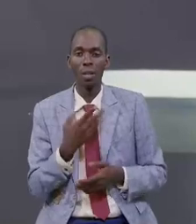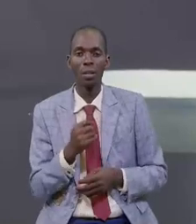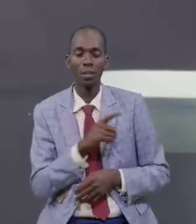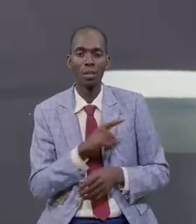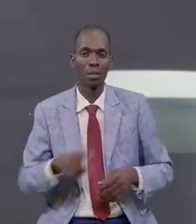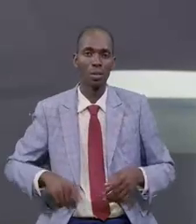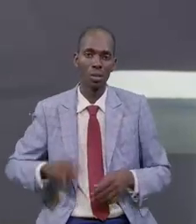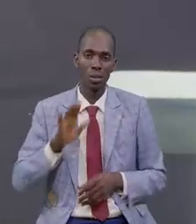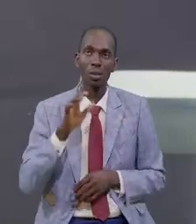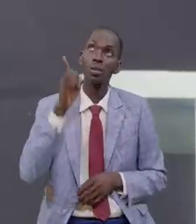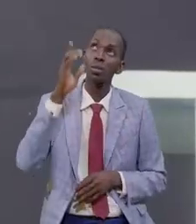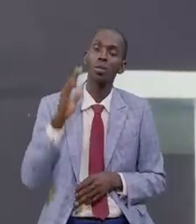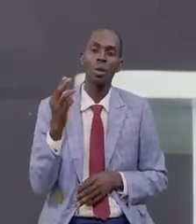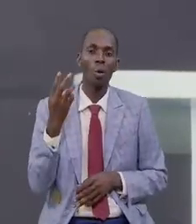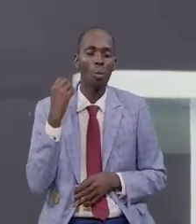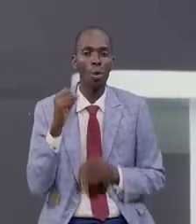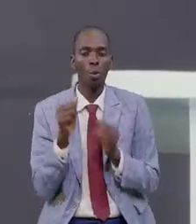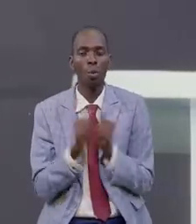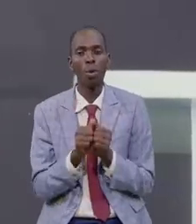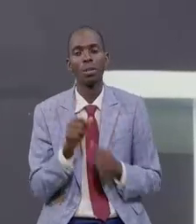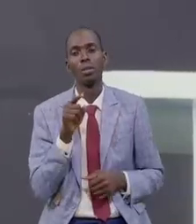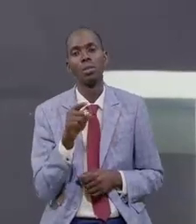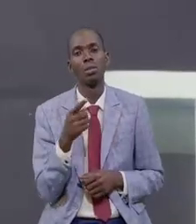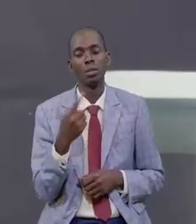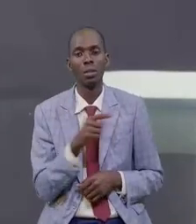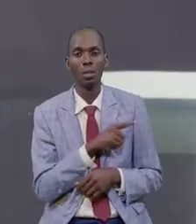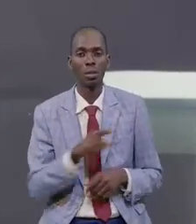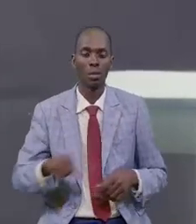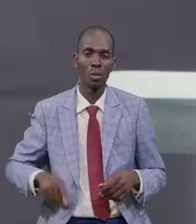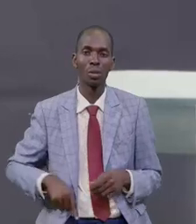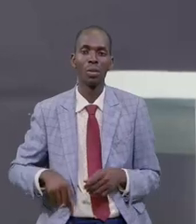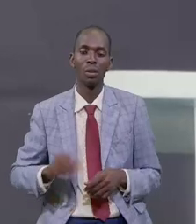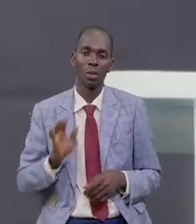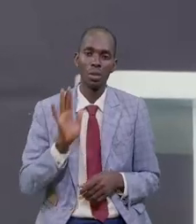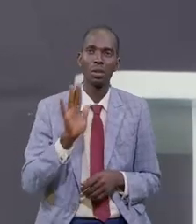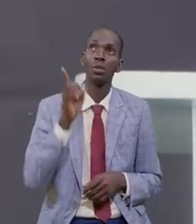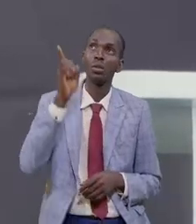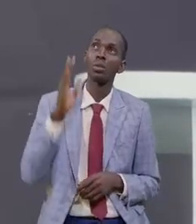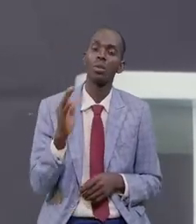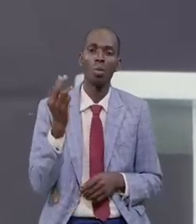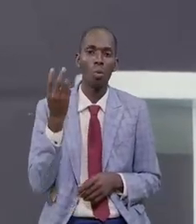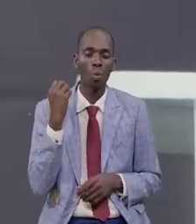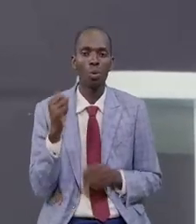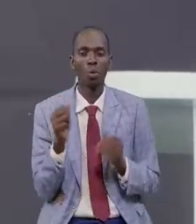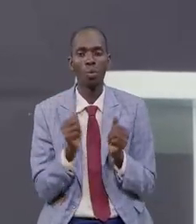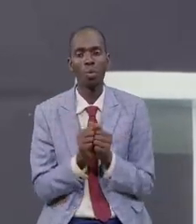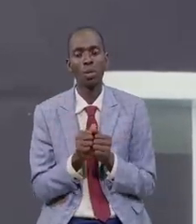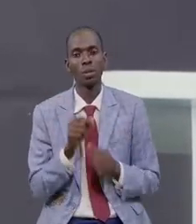son et l'éternel son Dieu étaé avec lui l'éternel son Dieu était avec